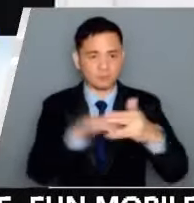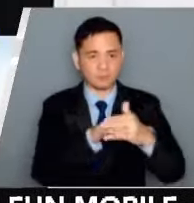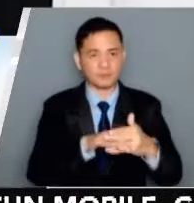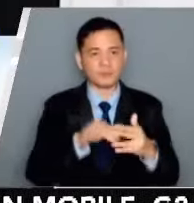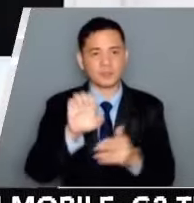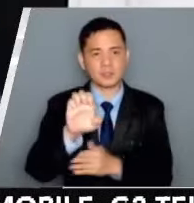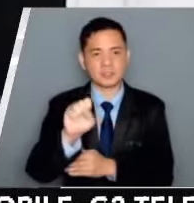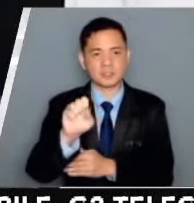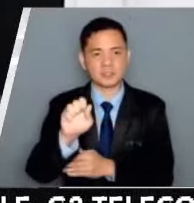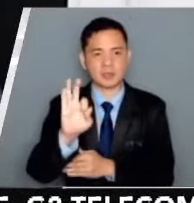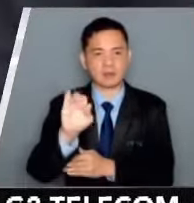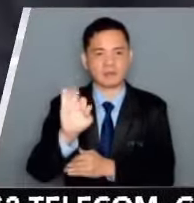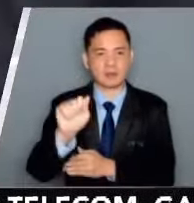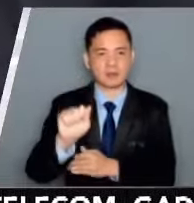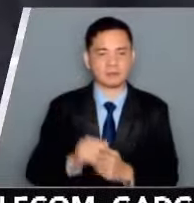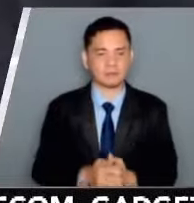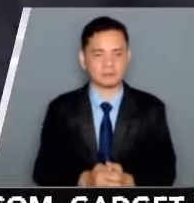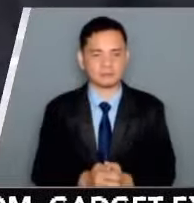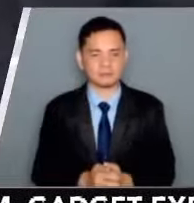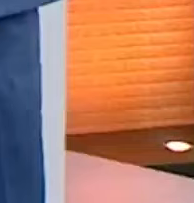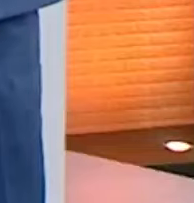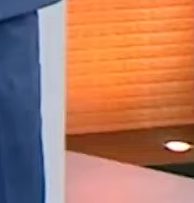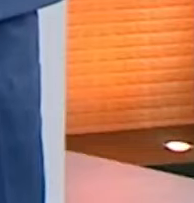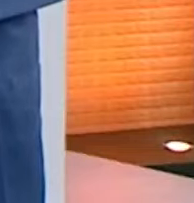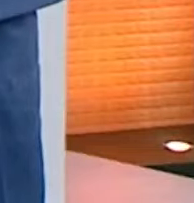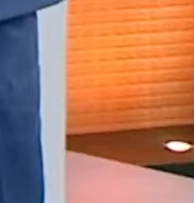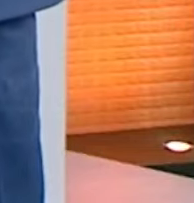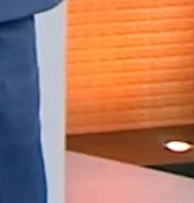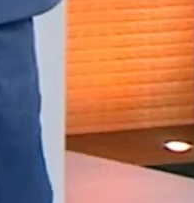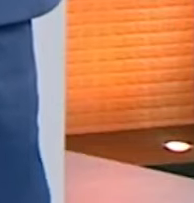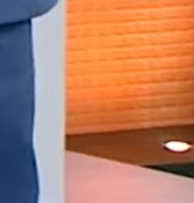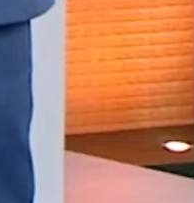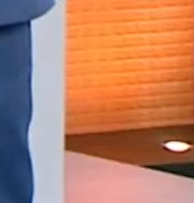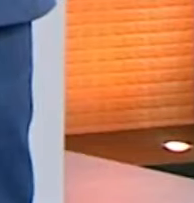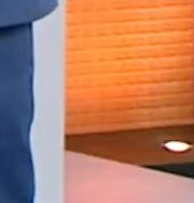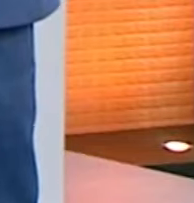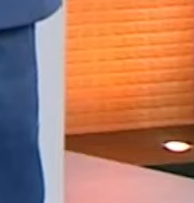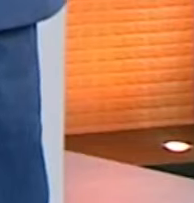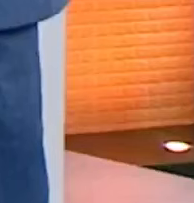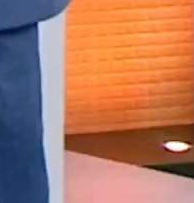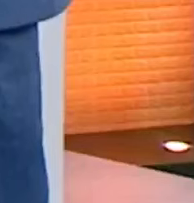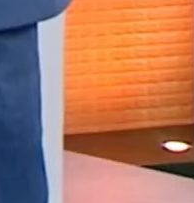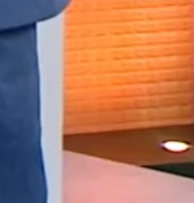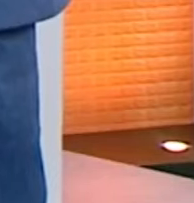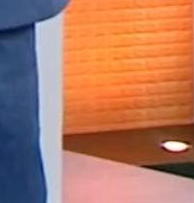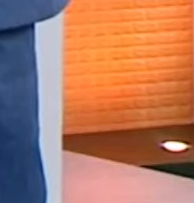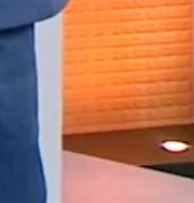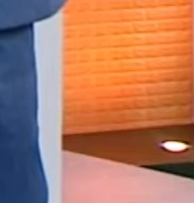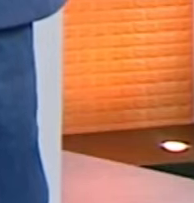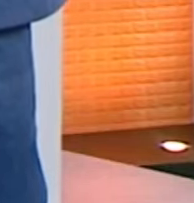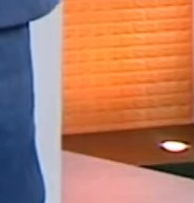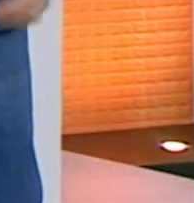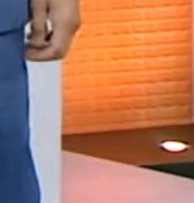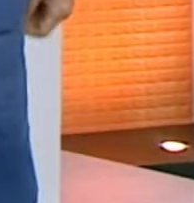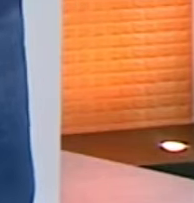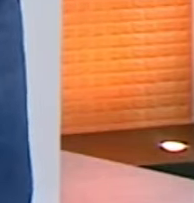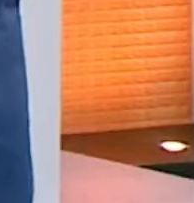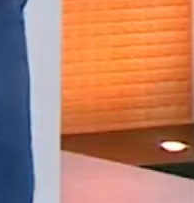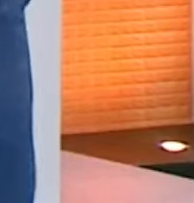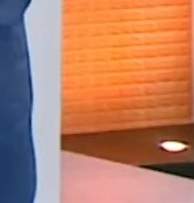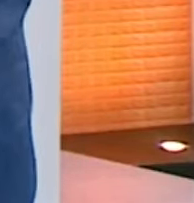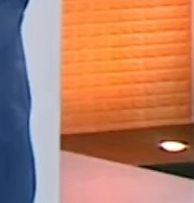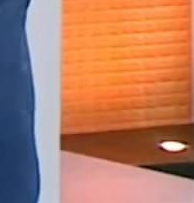bam Alegre para sa GMA integrated news Igan mauna ka sa mga balita mag-subscribe sa GMA integrated news sa